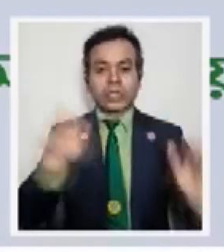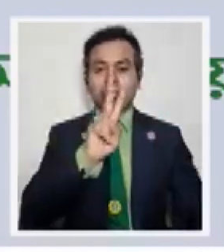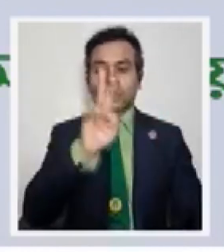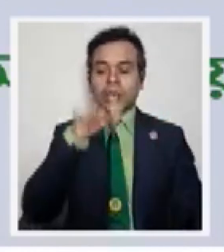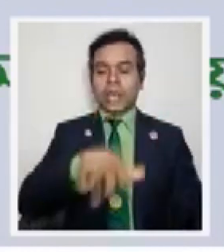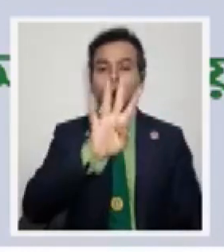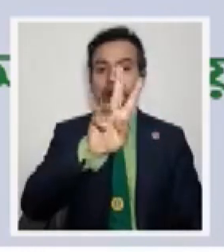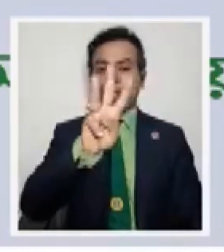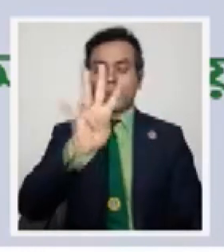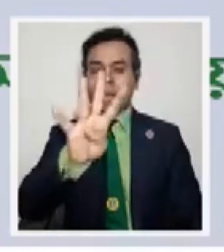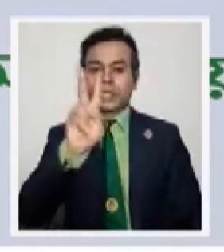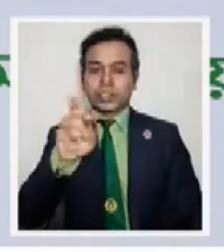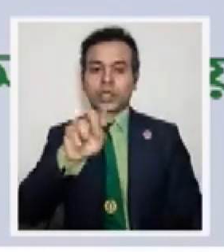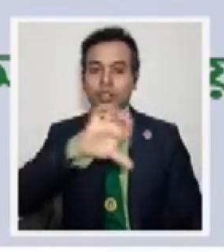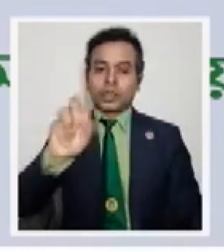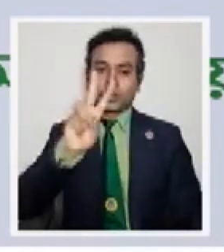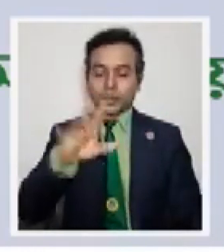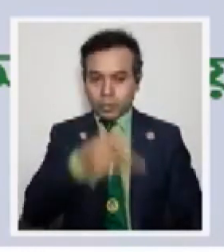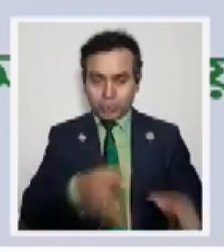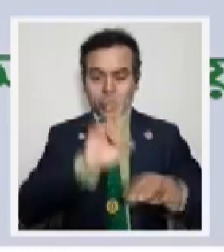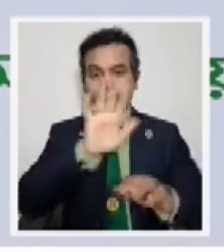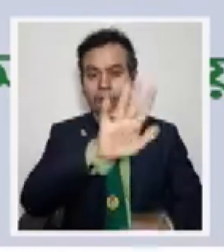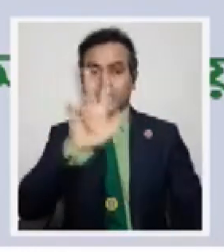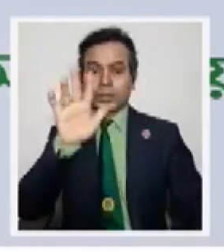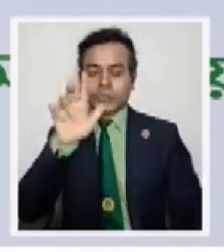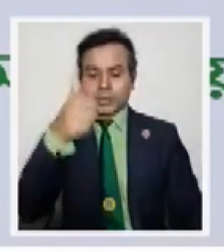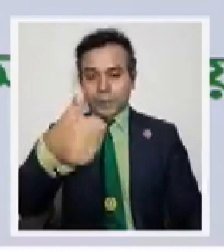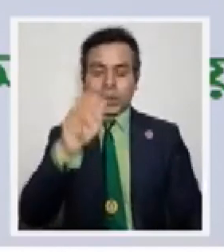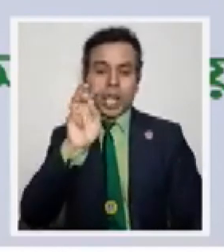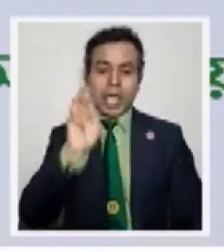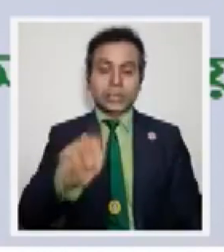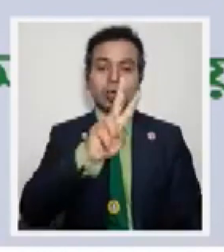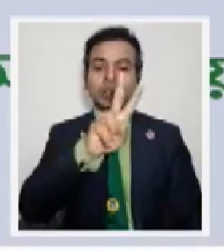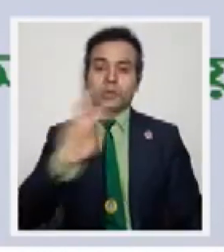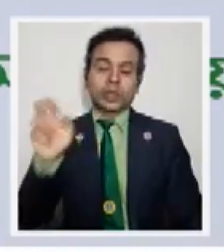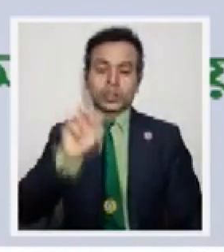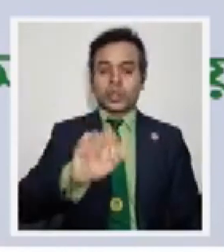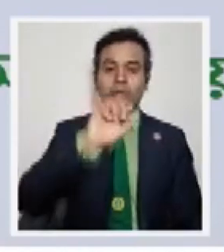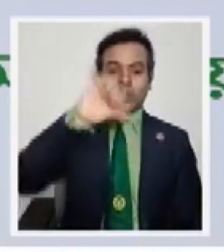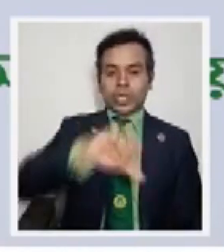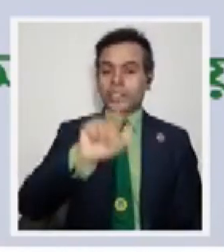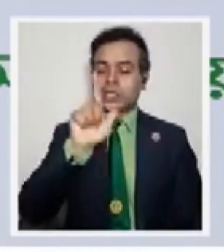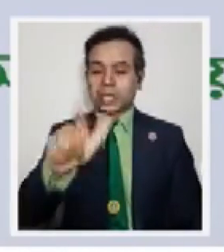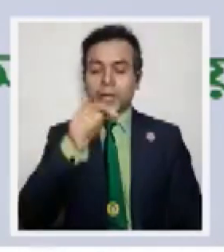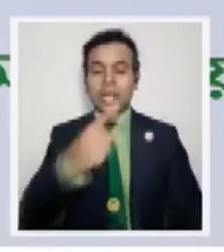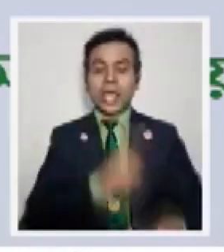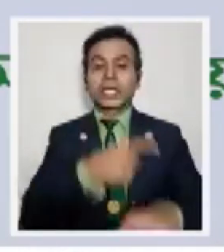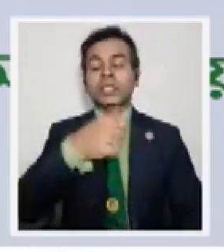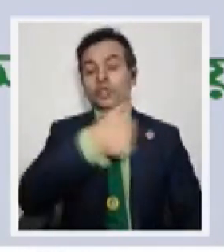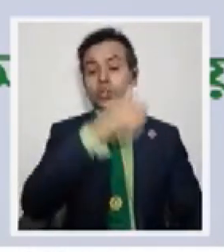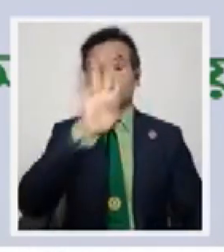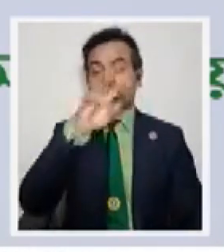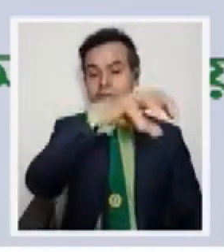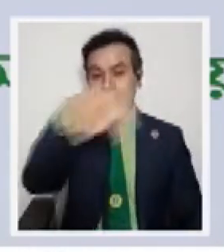কোয়ারেন্টাইনে 2,99,222 জন, এ পর্যন্ত ছাড় পেয়েছেন 2,42,925 জন, বর্তমানে কোয়ারেন্টাইনে